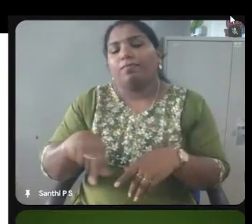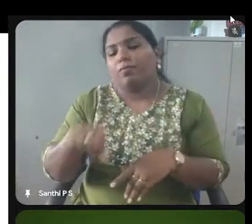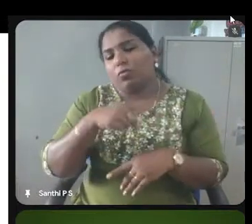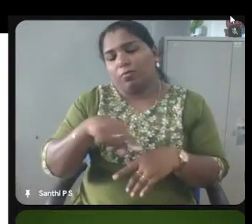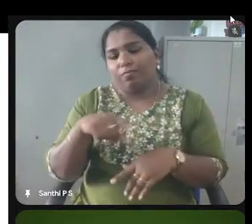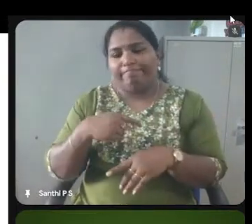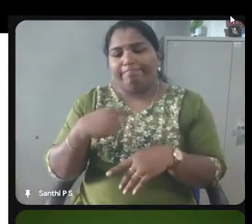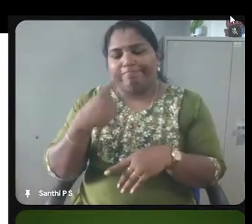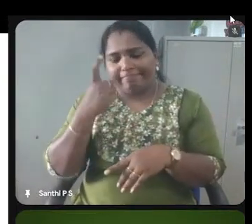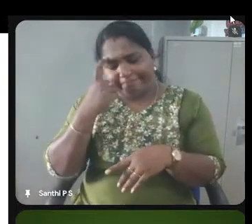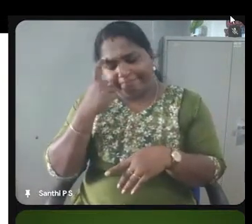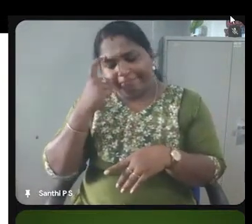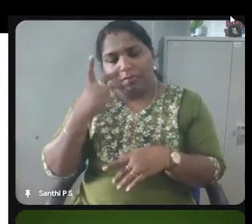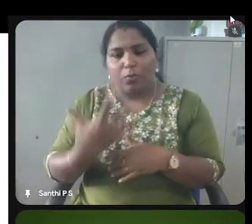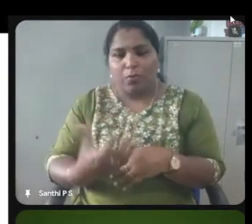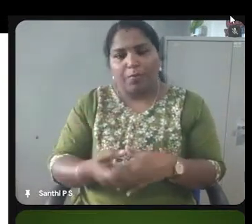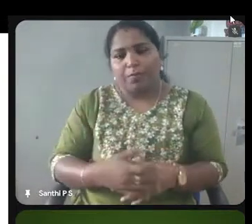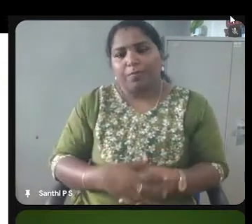എന്നുള്ളത്.